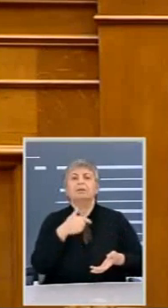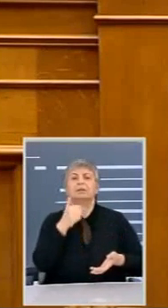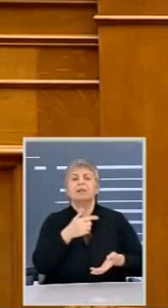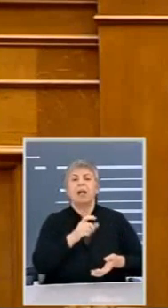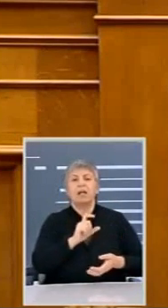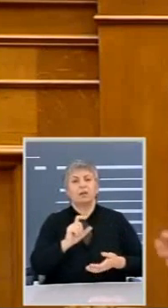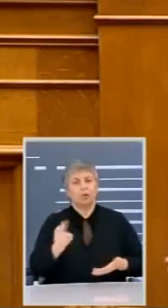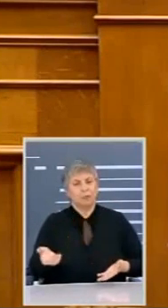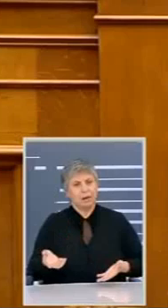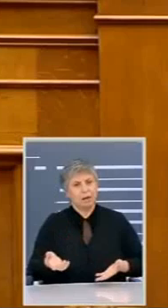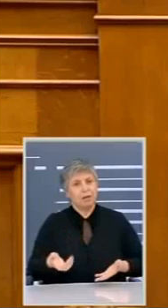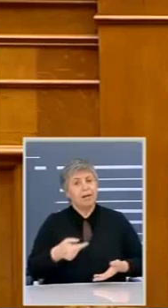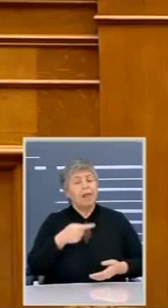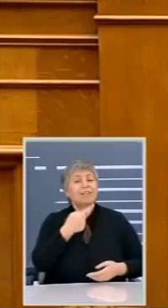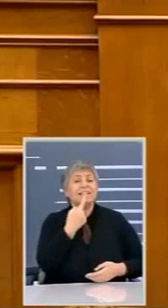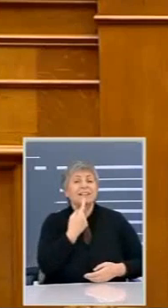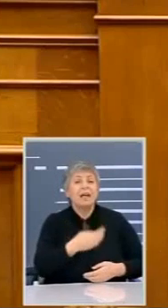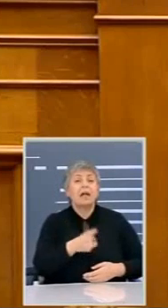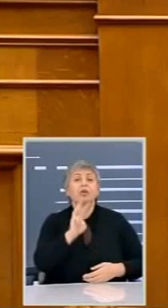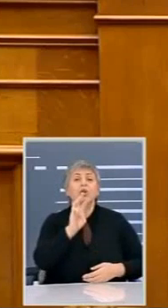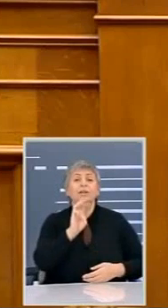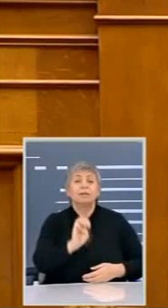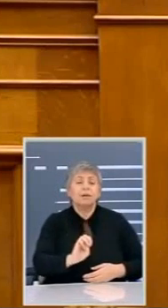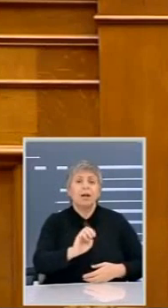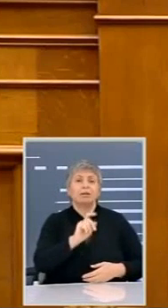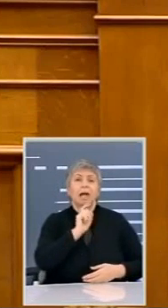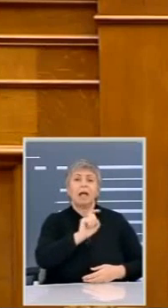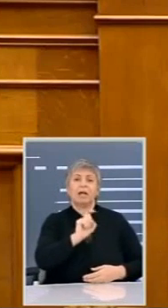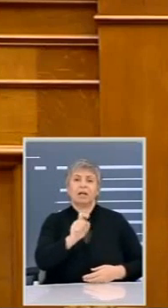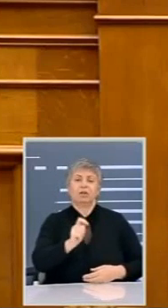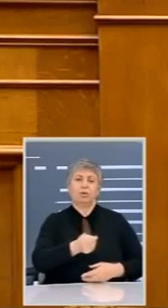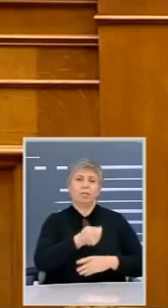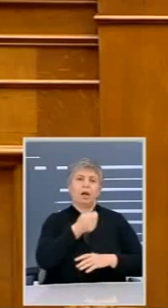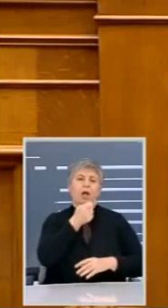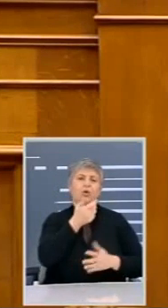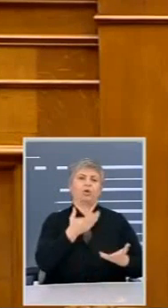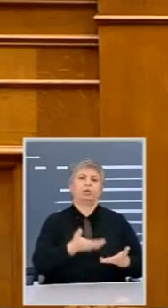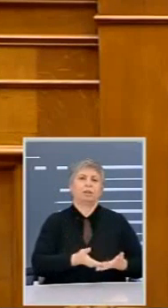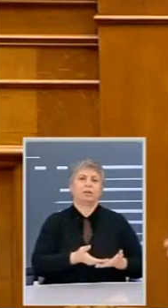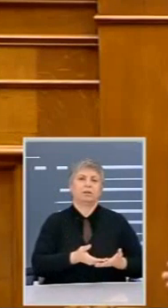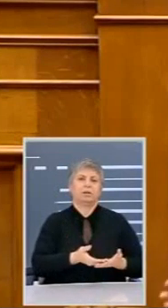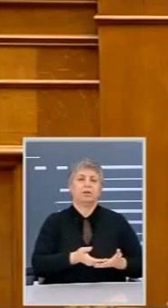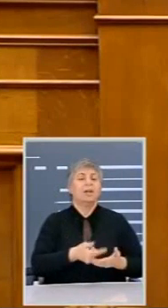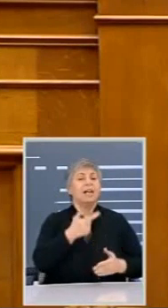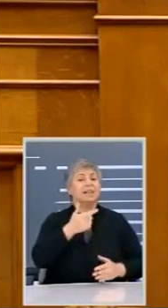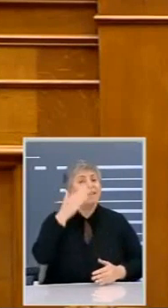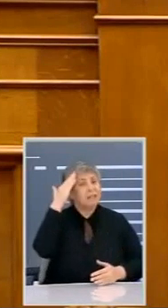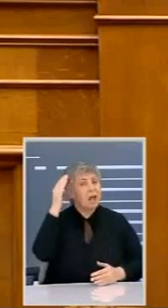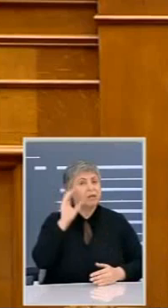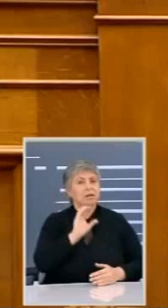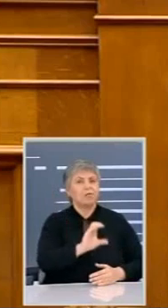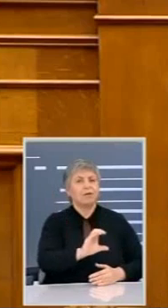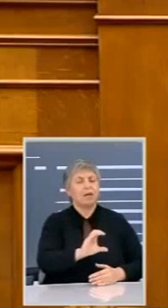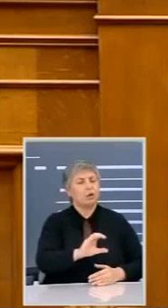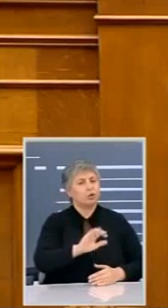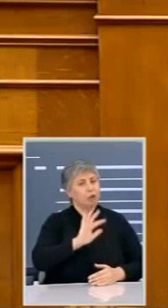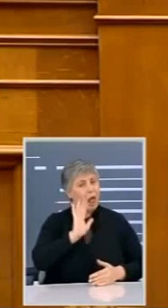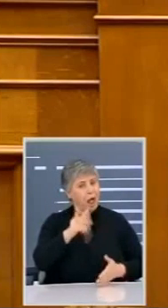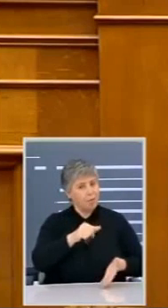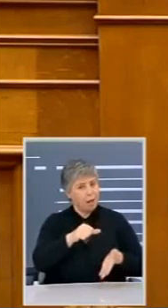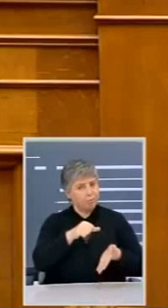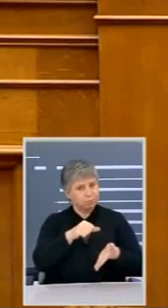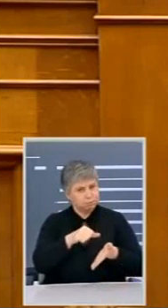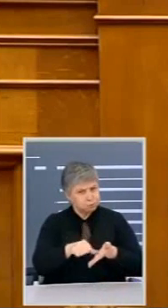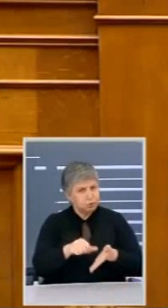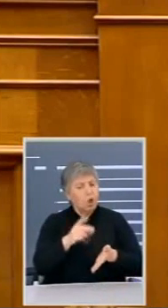Ευχαριστούμε, 130 εκατομμύρια. Κάντε ένα κλείσιμο. Είναι 130 το κεφάλαιό σας. Πληρώστε και εσείς το κεφάλαιό σας 2